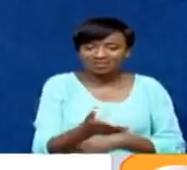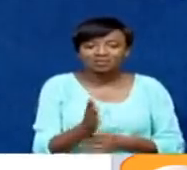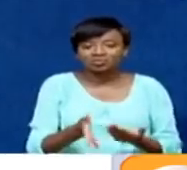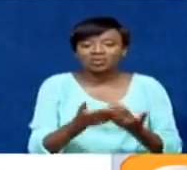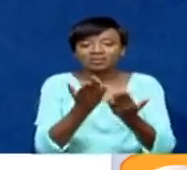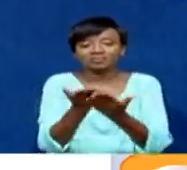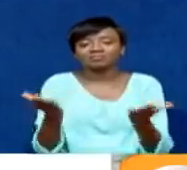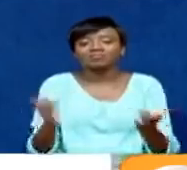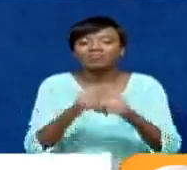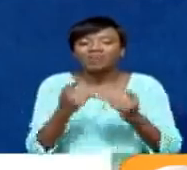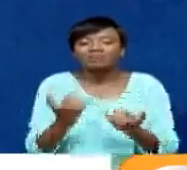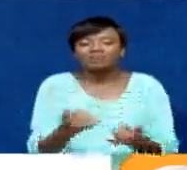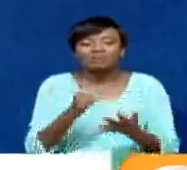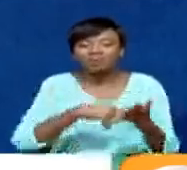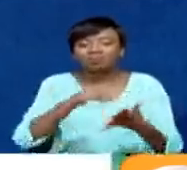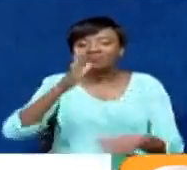mafuta.